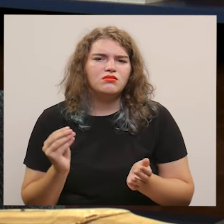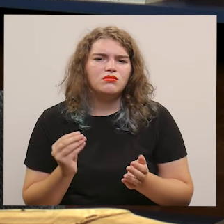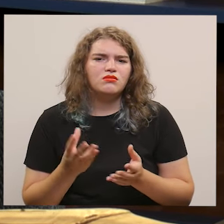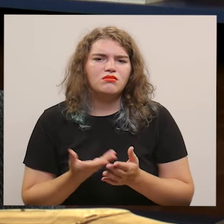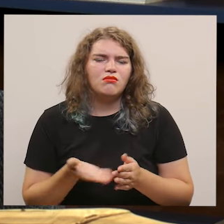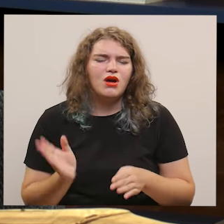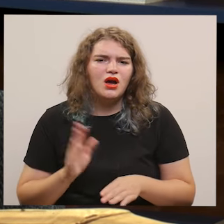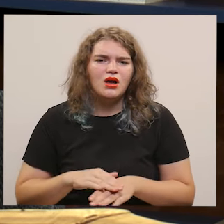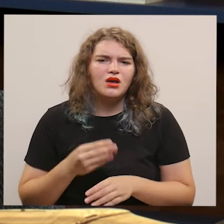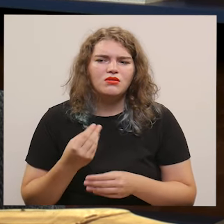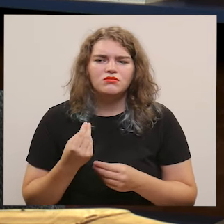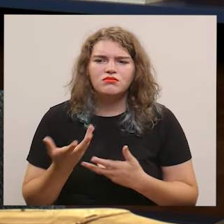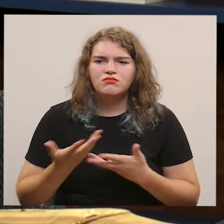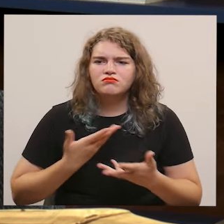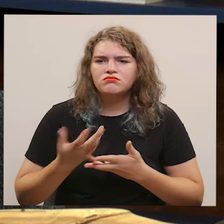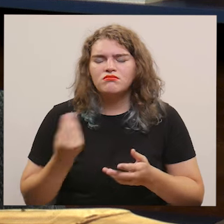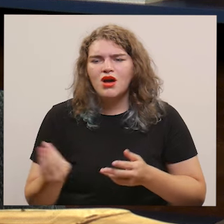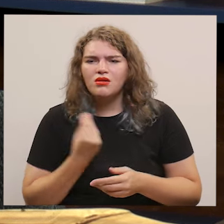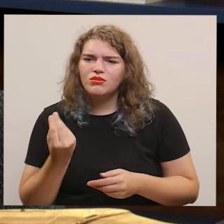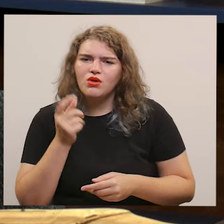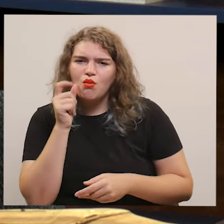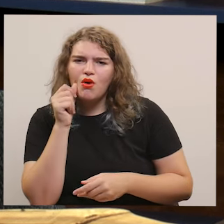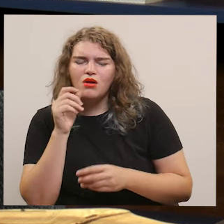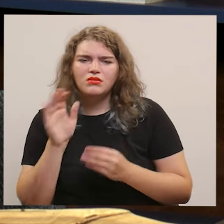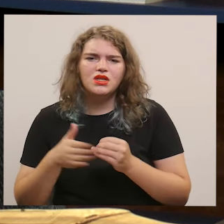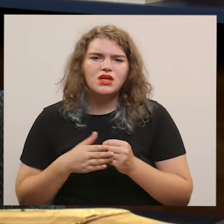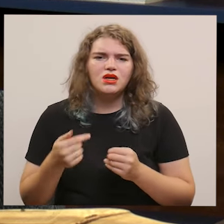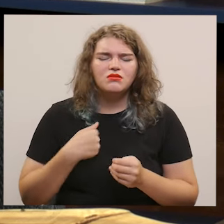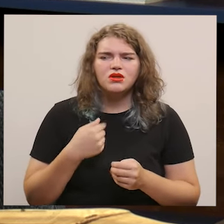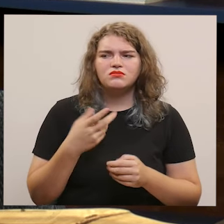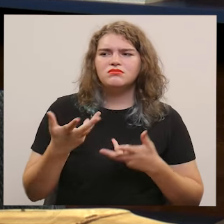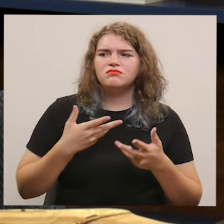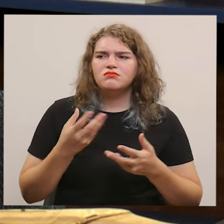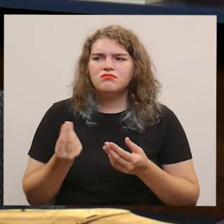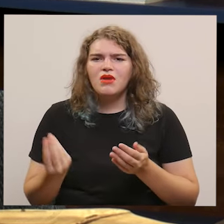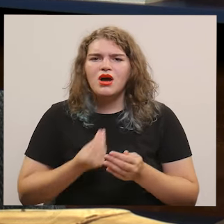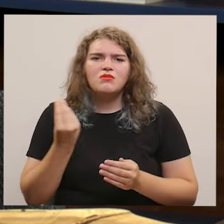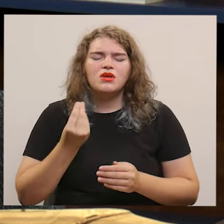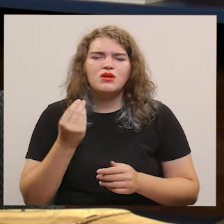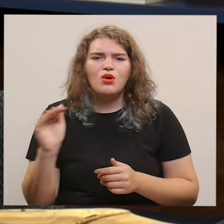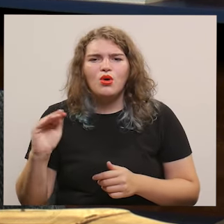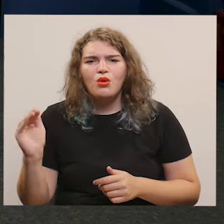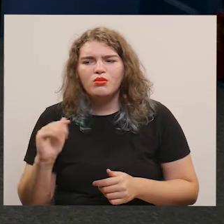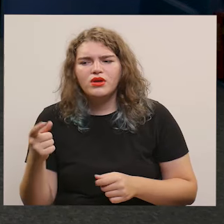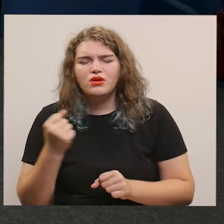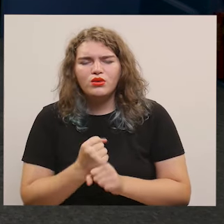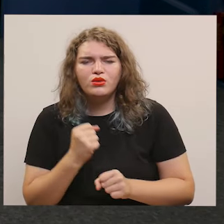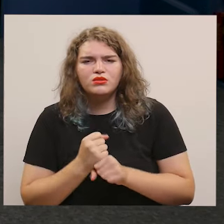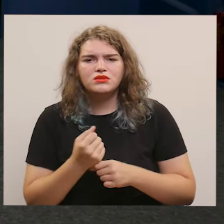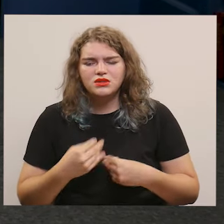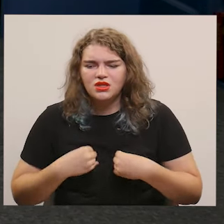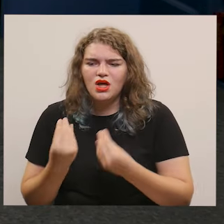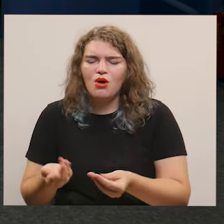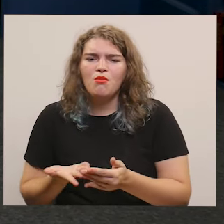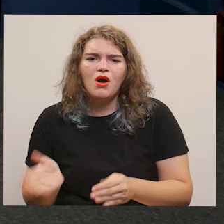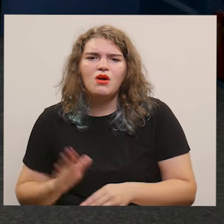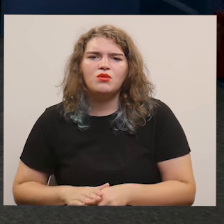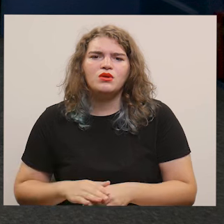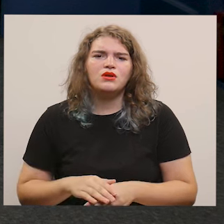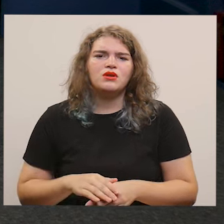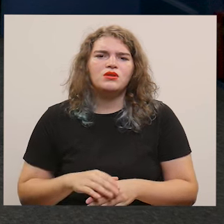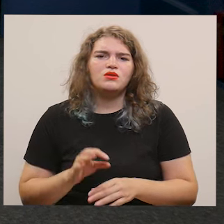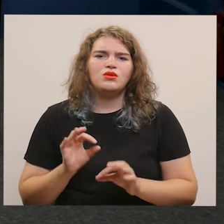bine, să mă port mai frumos cu oamenii din jurul meu, să mă port mai frumos cu copiii la locul meu de muncă, să dau mai mult. Evident că am